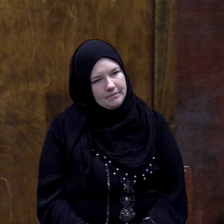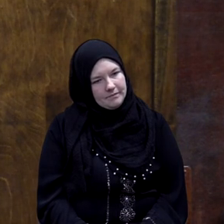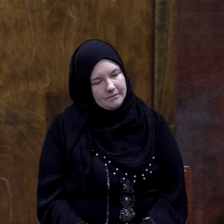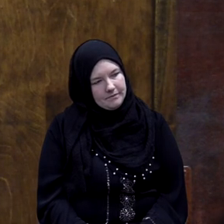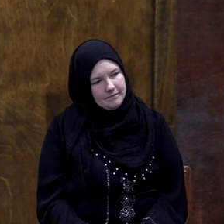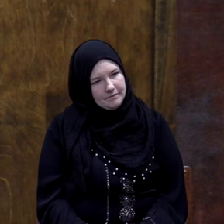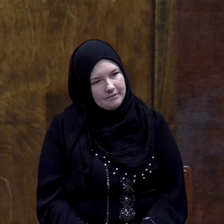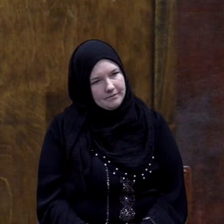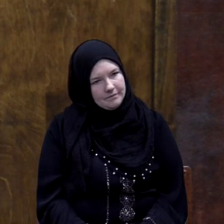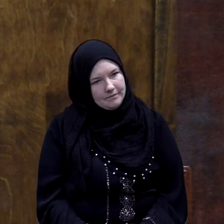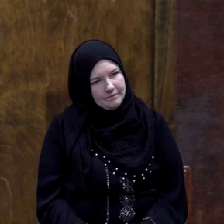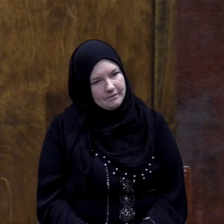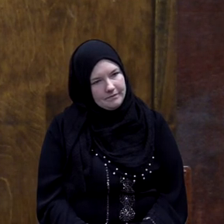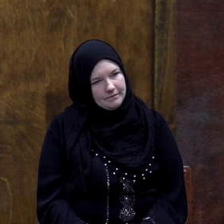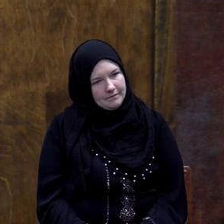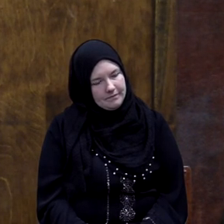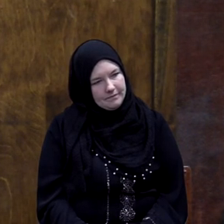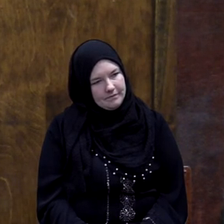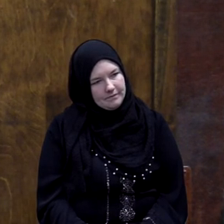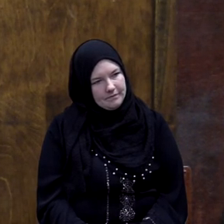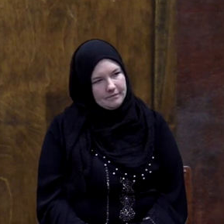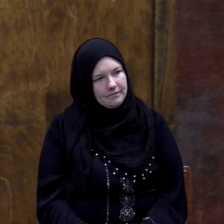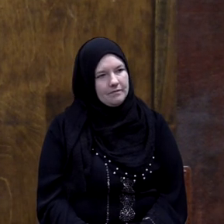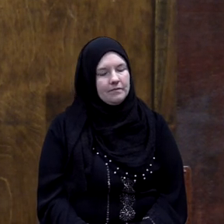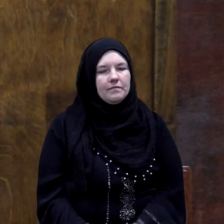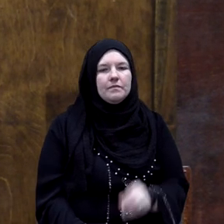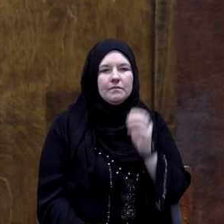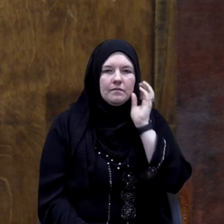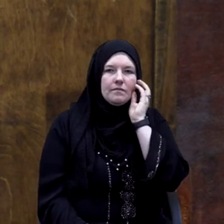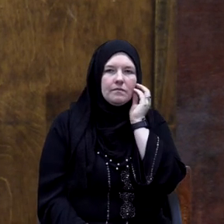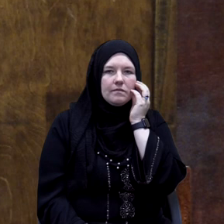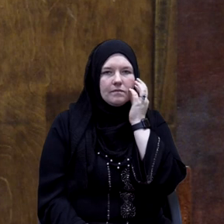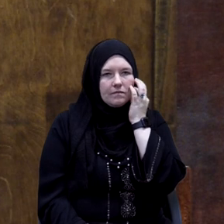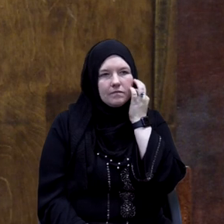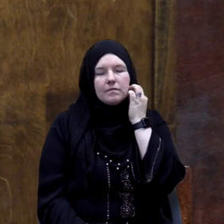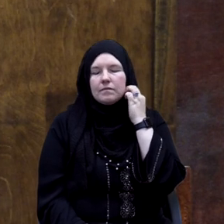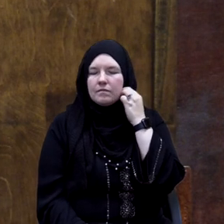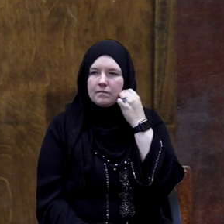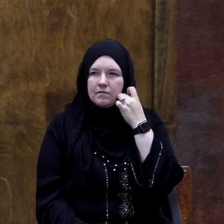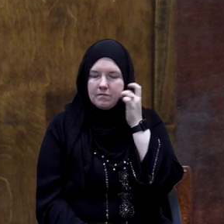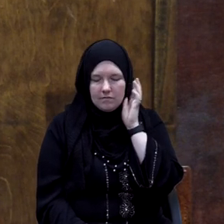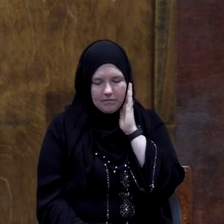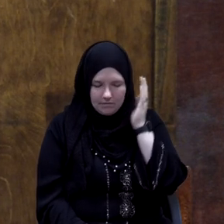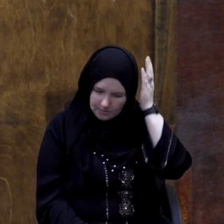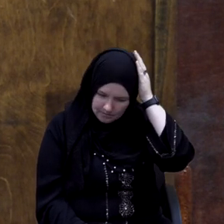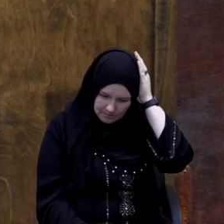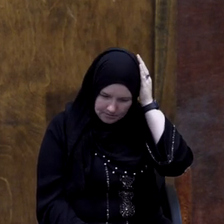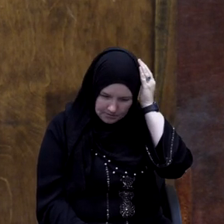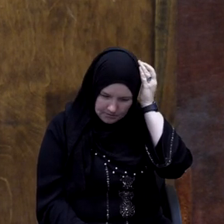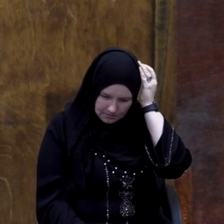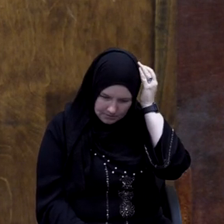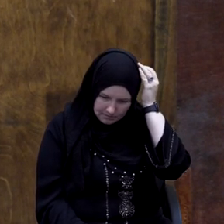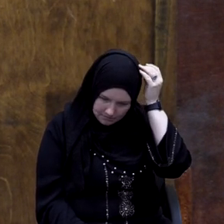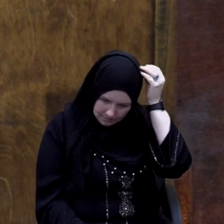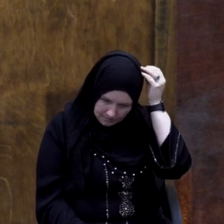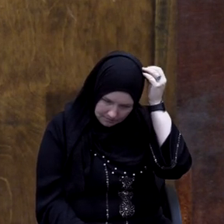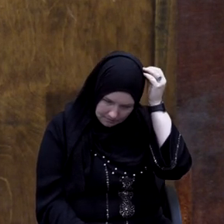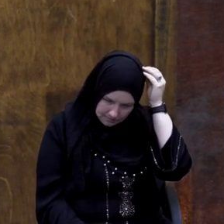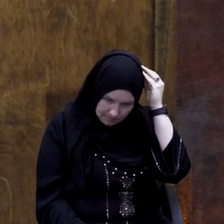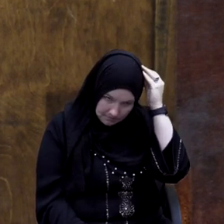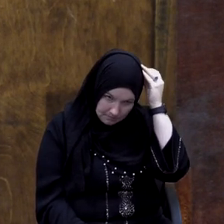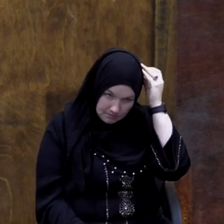عبده ورسوله اللهم صل وسلم وبارك عليه وعلى آله وصحبه أجمعين اللهم اهدنا فيمن